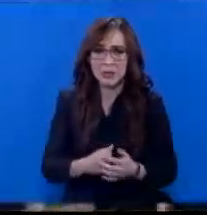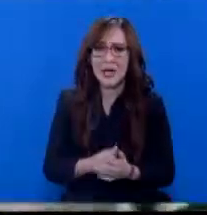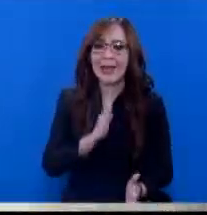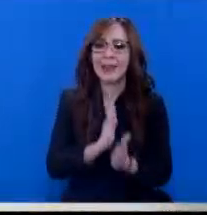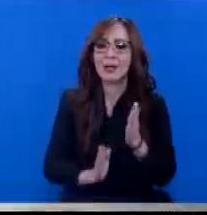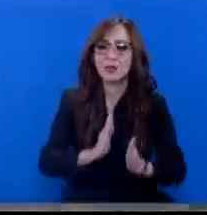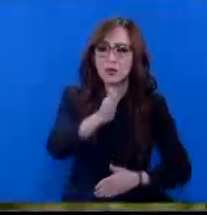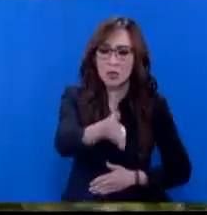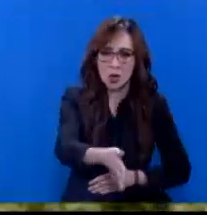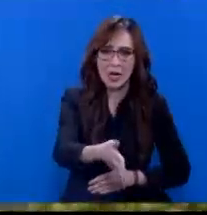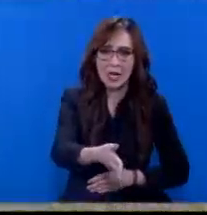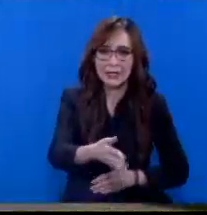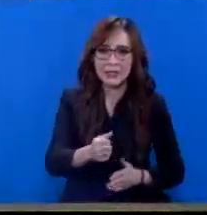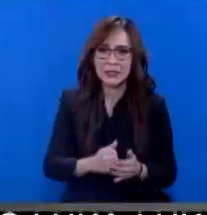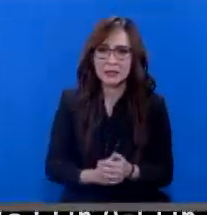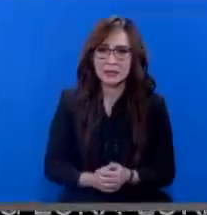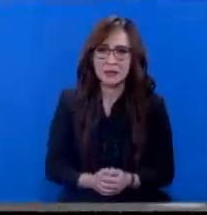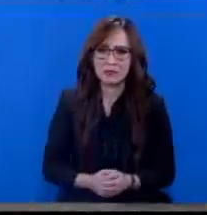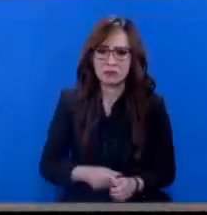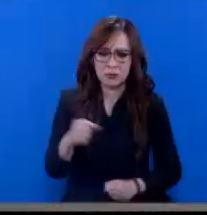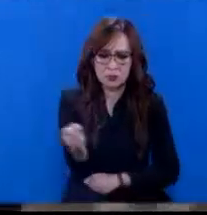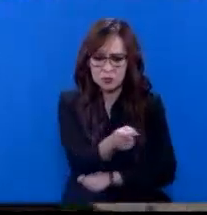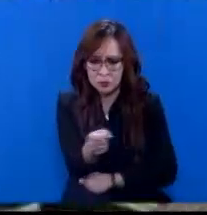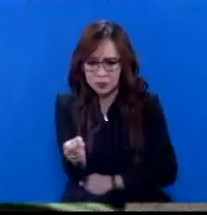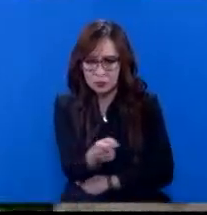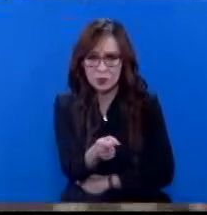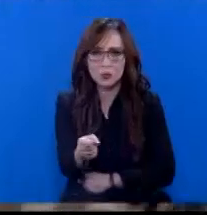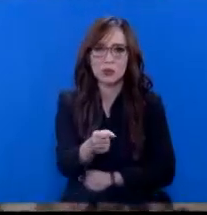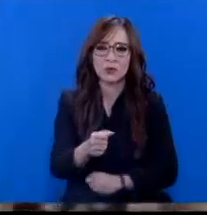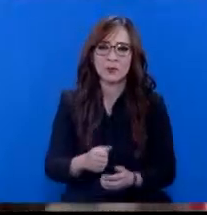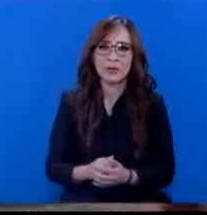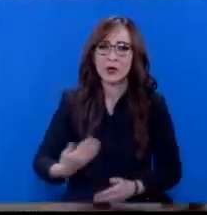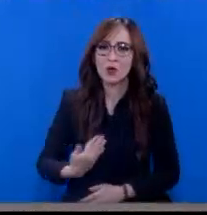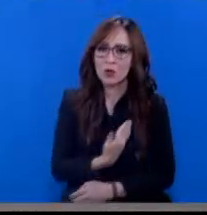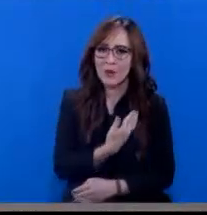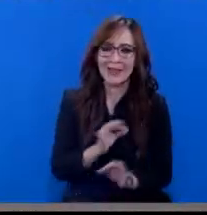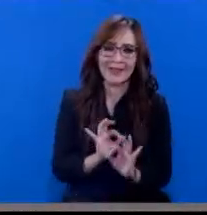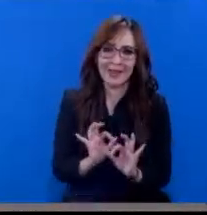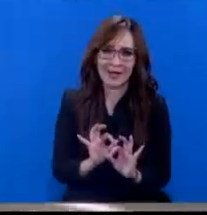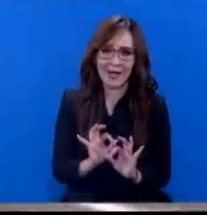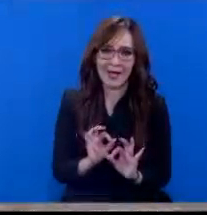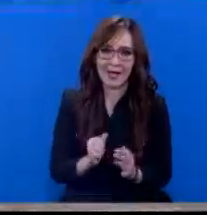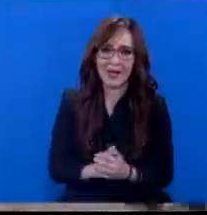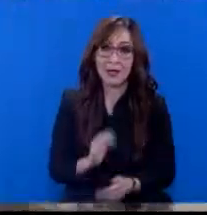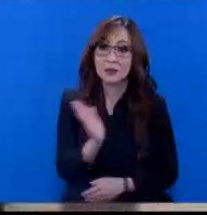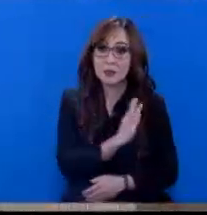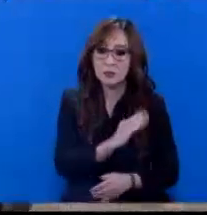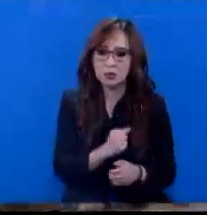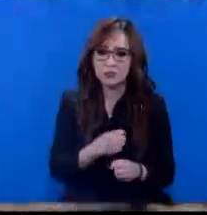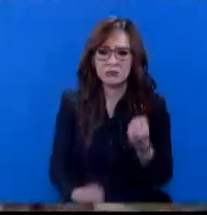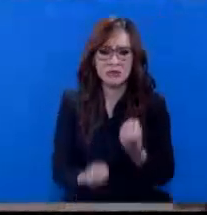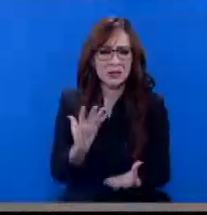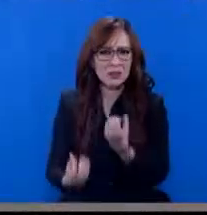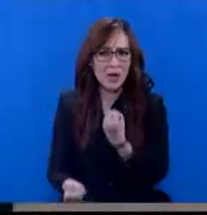langsung datang ke lokasi kejadian dan berusaha memadamkan api. Tidak ada korban jiwa dalam peristiwa ini. Sebelum terbakar,